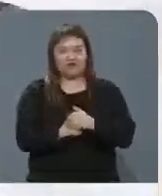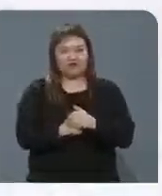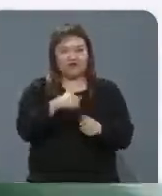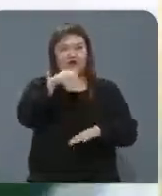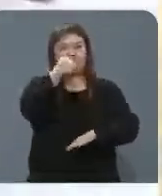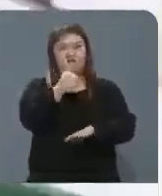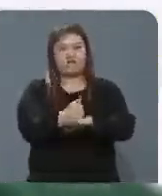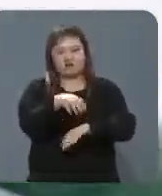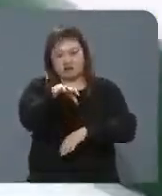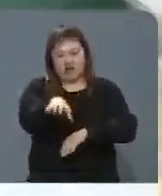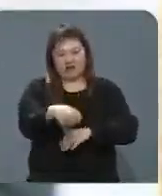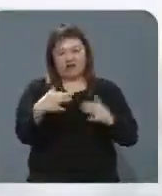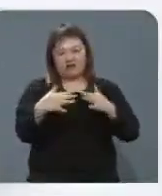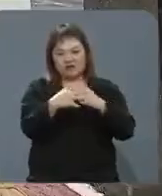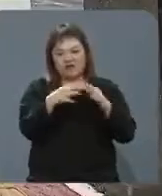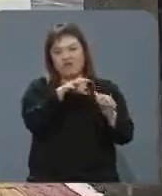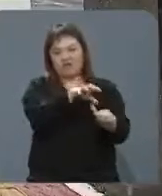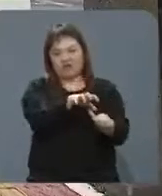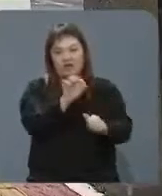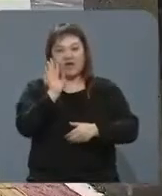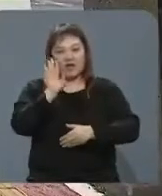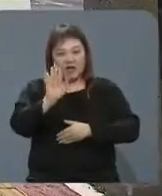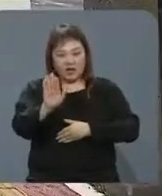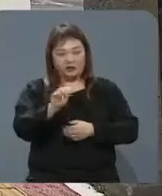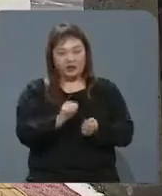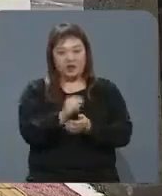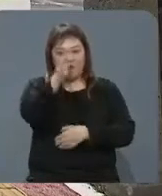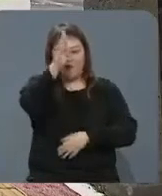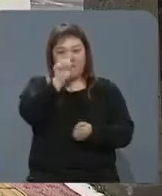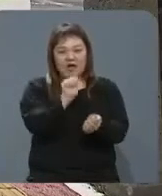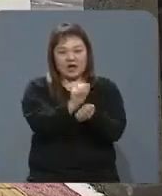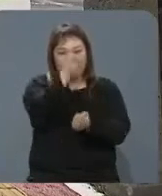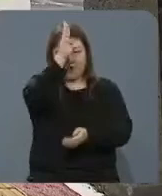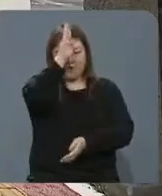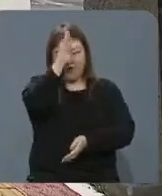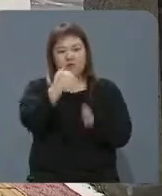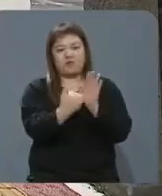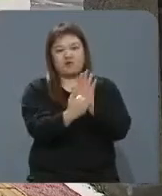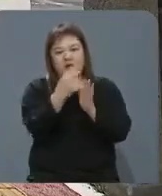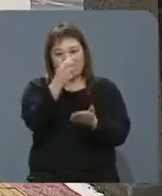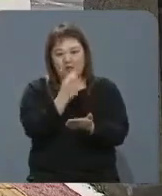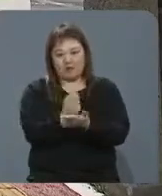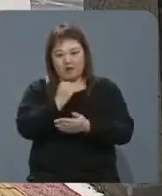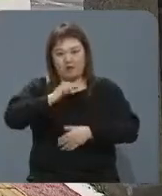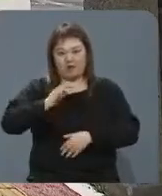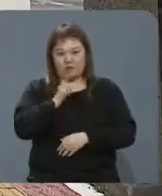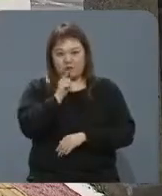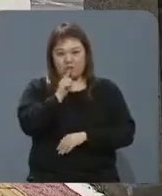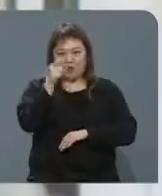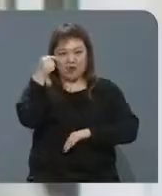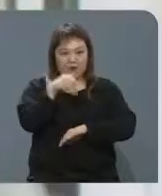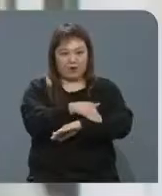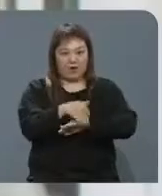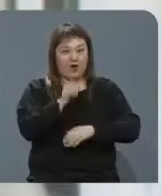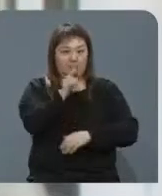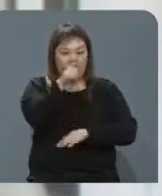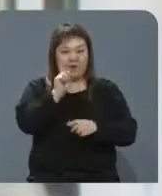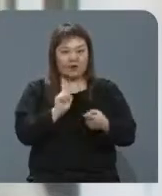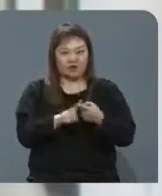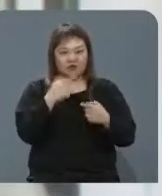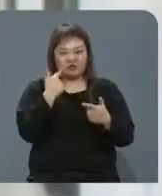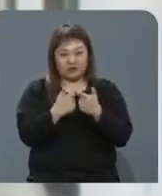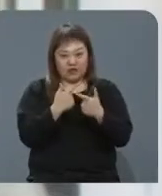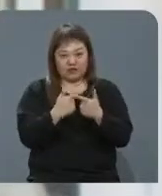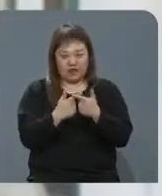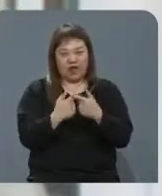찾아내 시설에 격리했고 앞으로 감염병 예방법 위반 혐의로 고발할 계획입니다. 고발 건은 부산